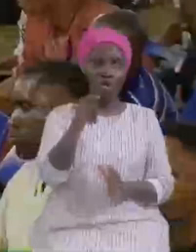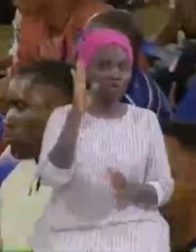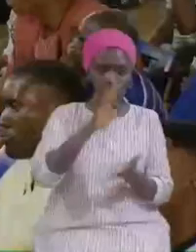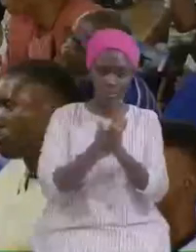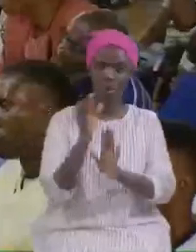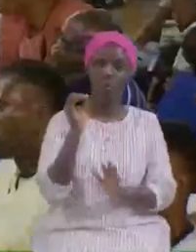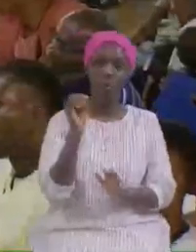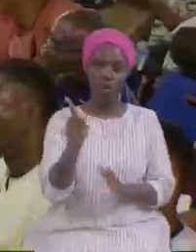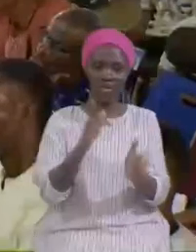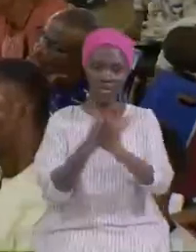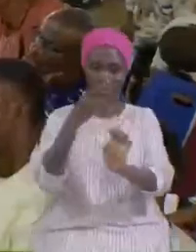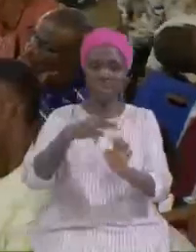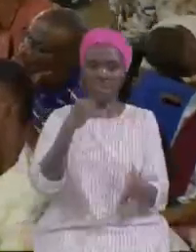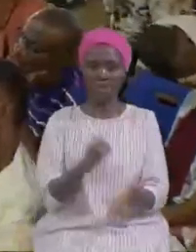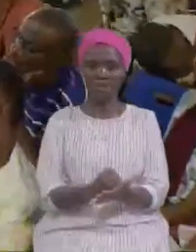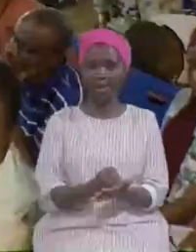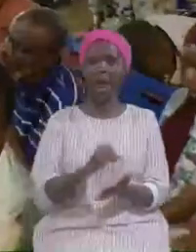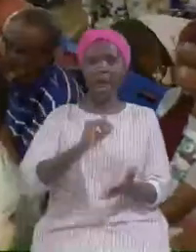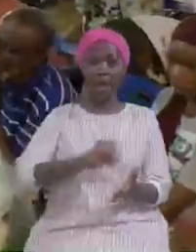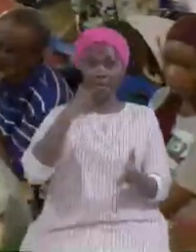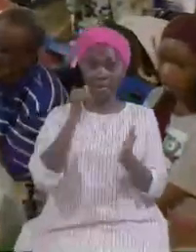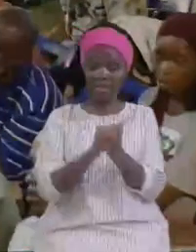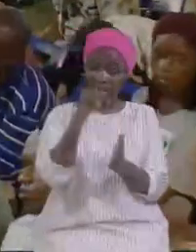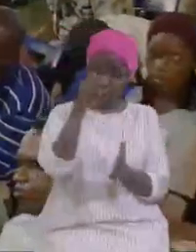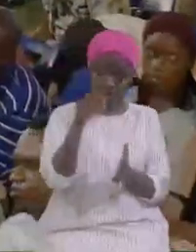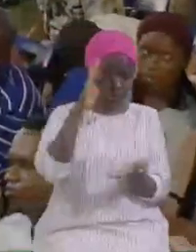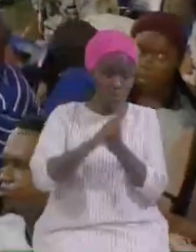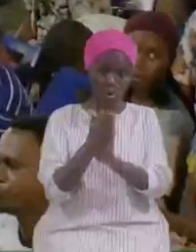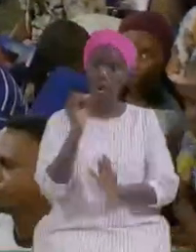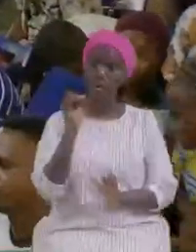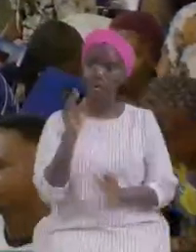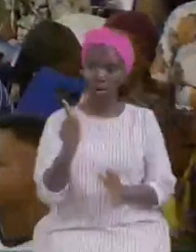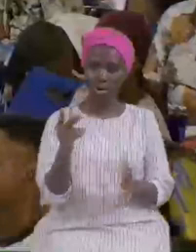Tout ira bien chez toi ce soir. J'ai dit, tu seras guéri ce soir.